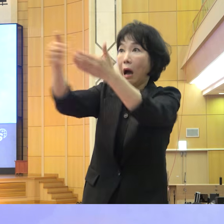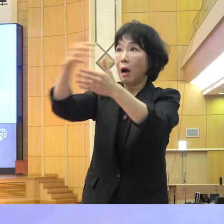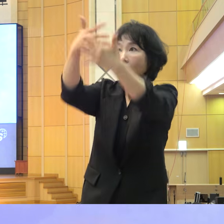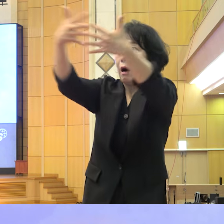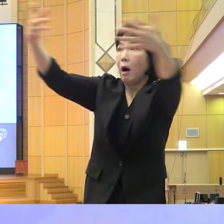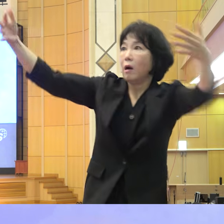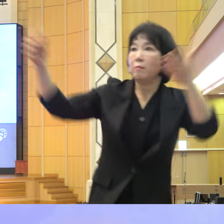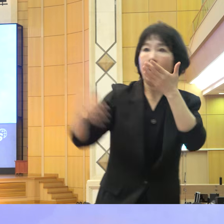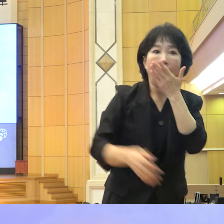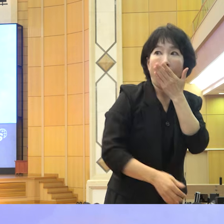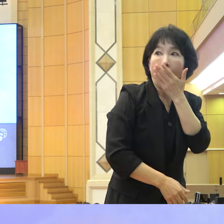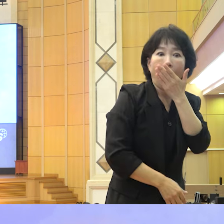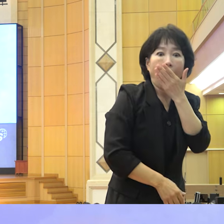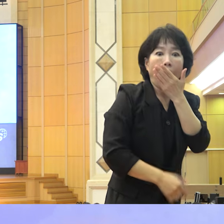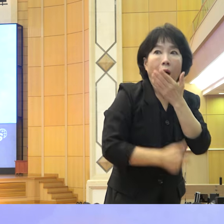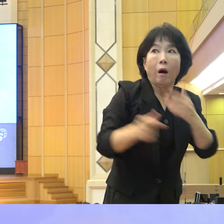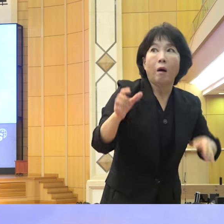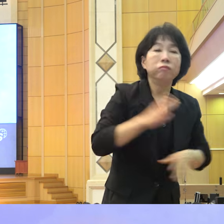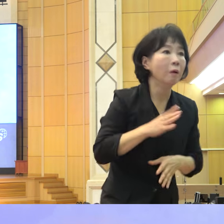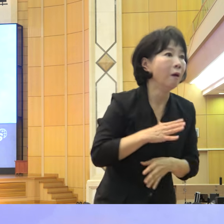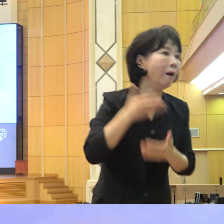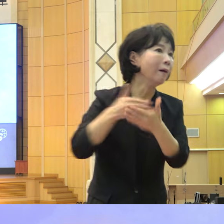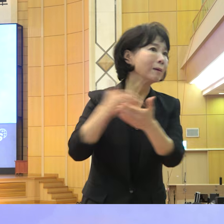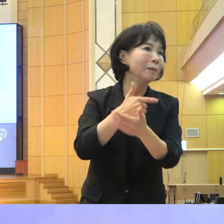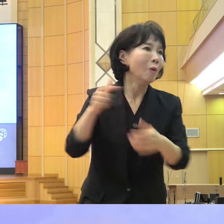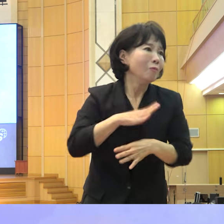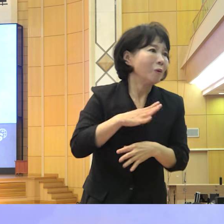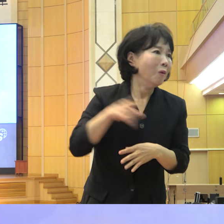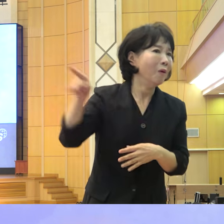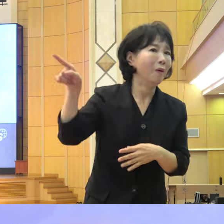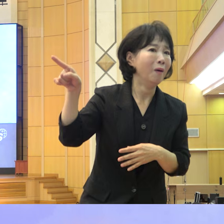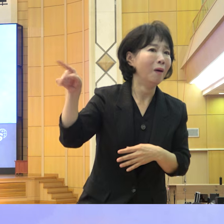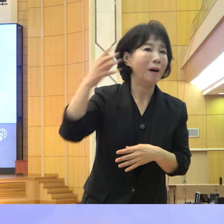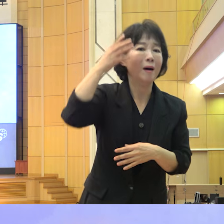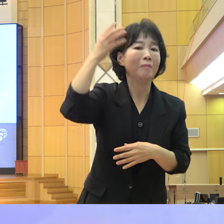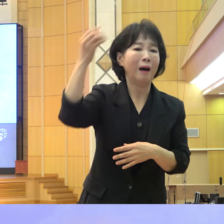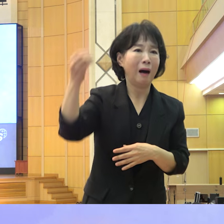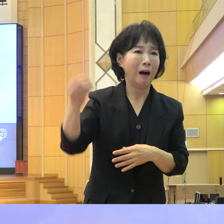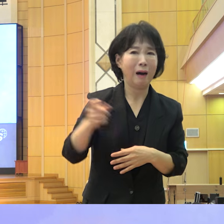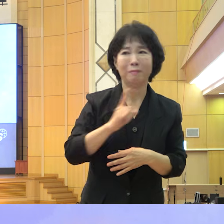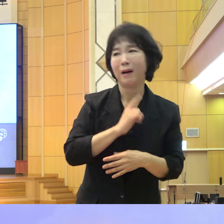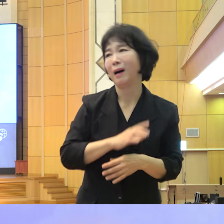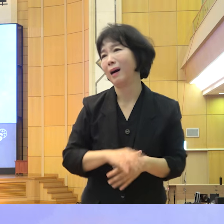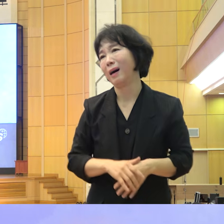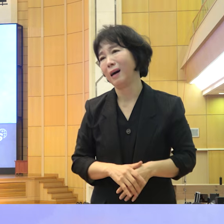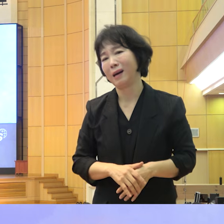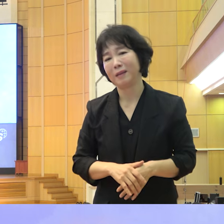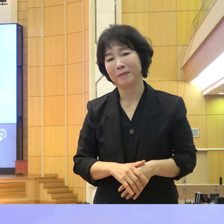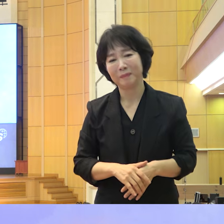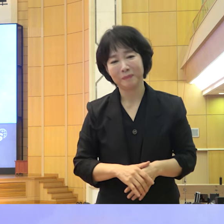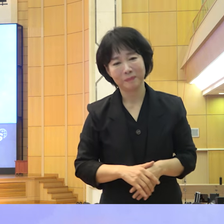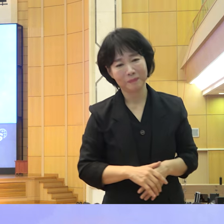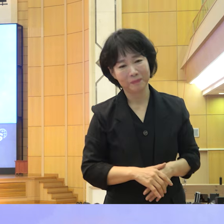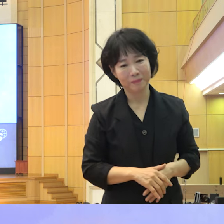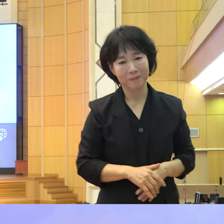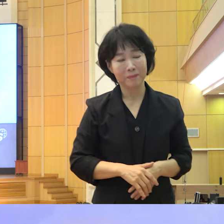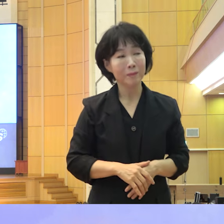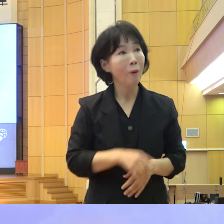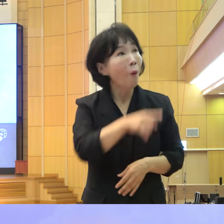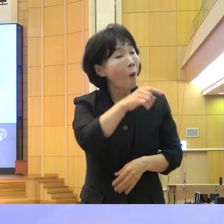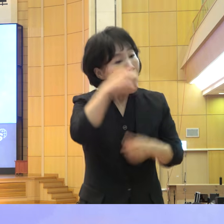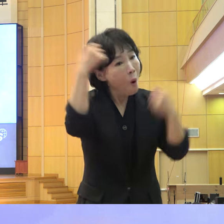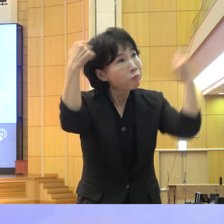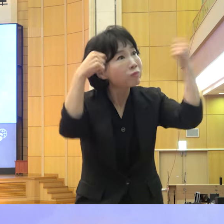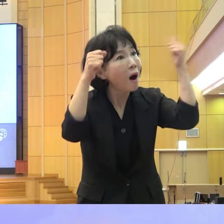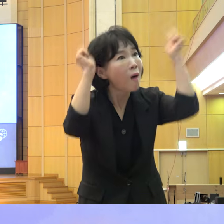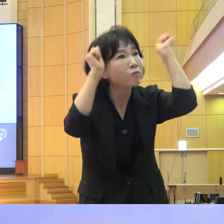그런데 당신 어떻게 이렇게 금방 무당에서 합니까? 요즘에는요 무당이 그렇게 어렵지가 않아.